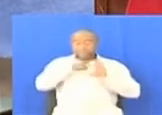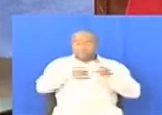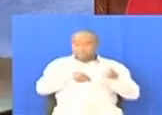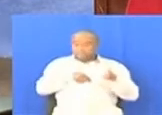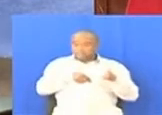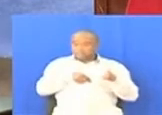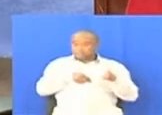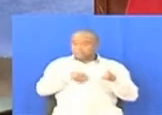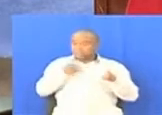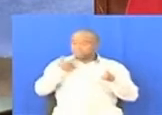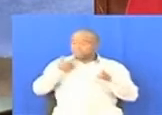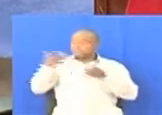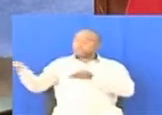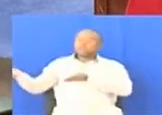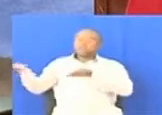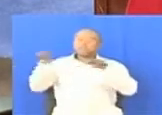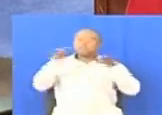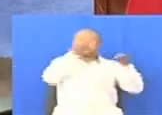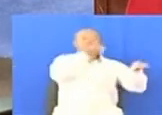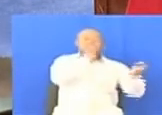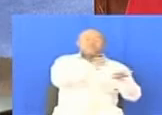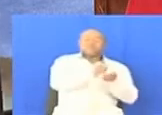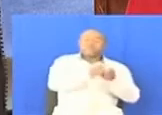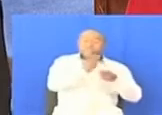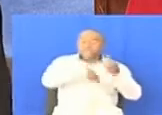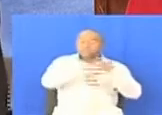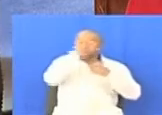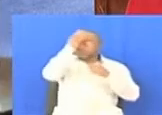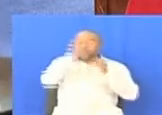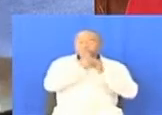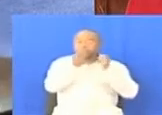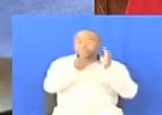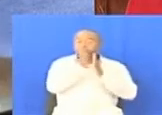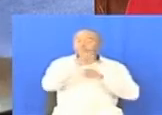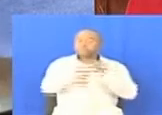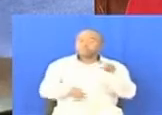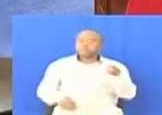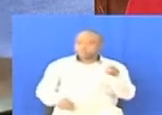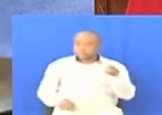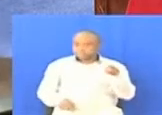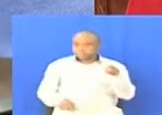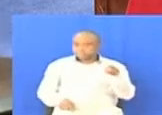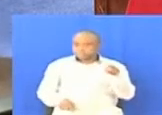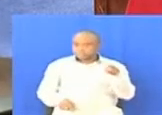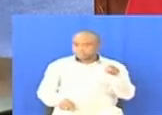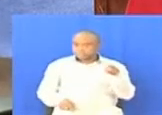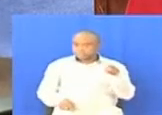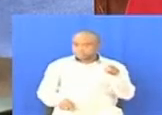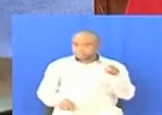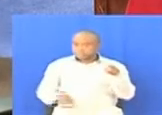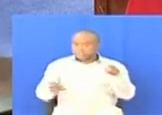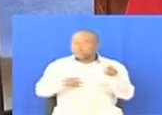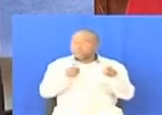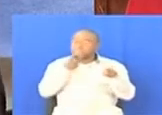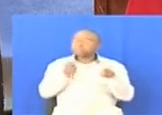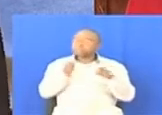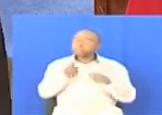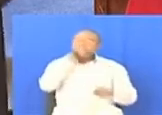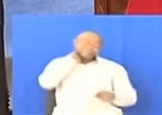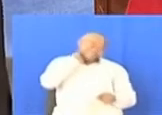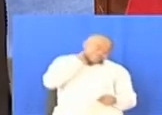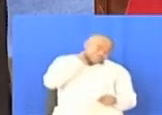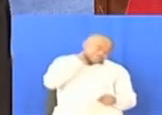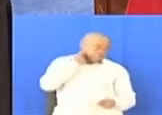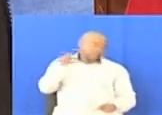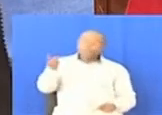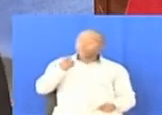wanatuletea na vifaa vya kutumia ambavyo hatujui vimetoka wapi. Pia wanatu entice tuchukue mikopo ya kupambana